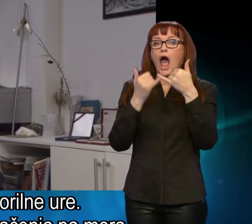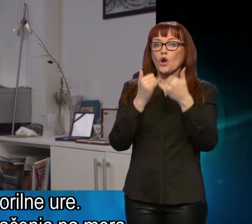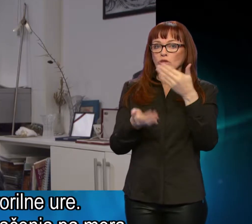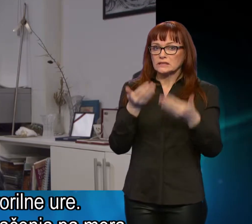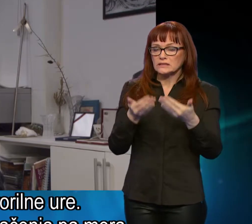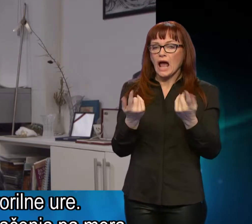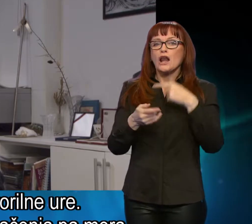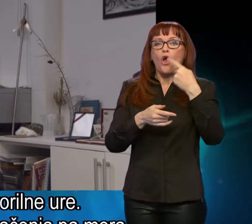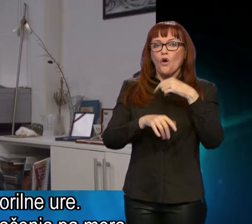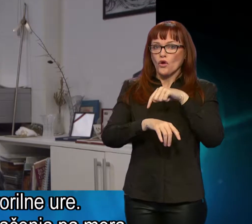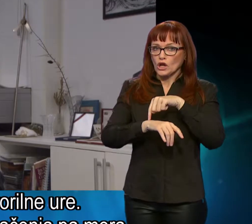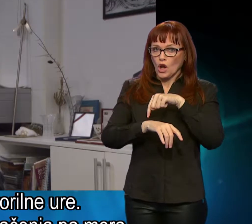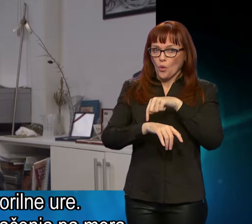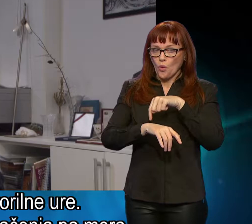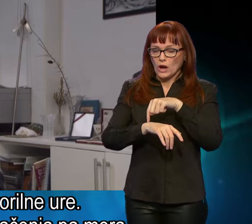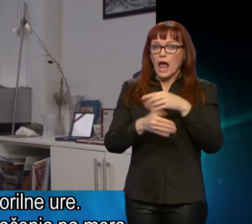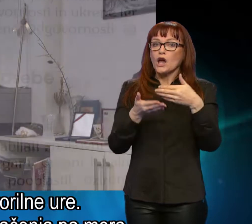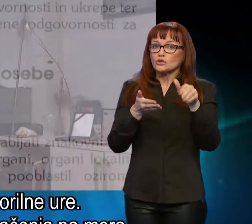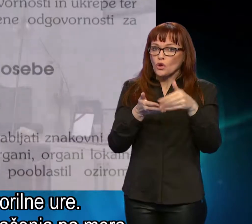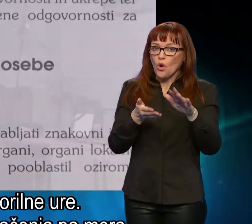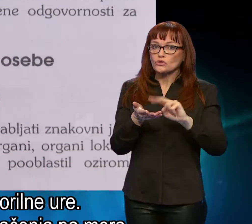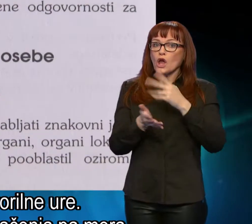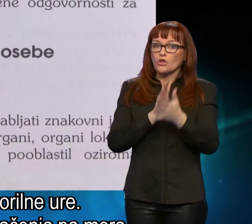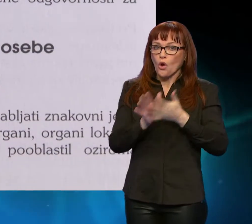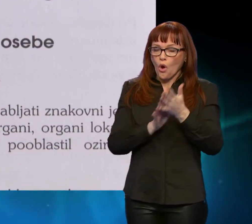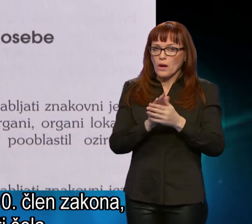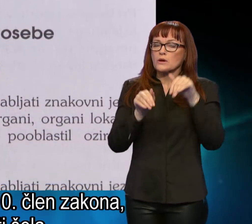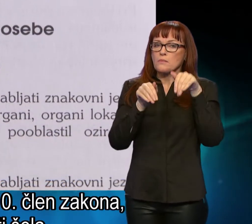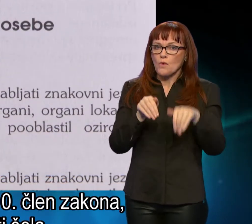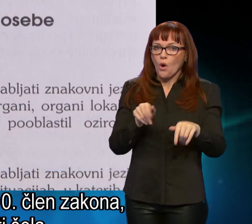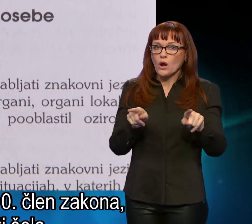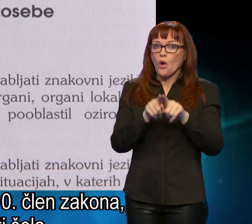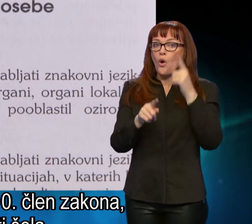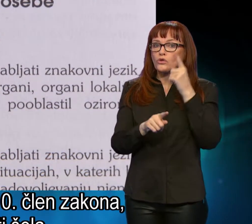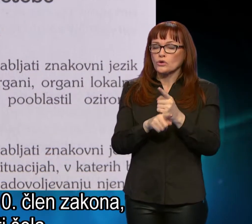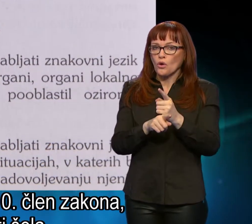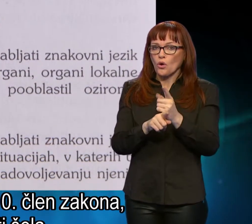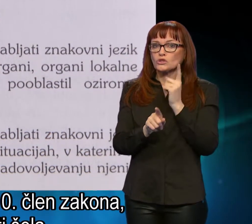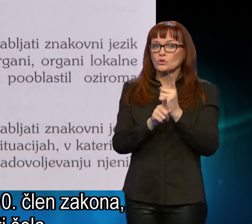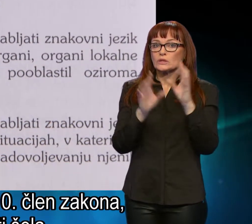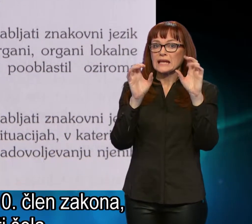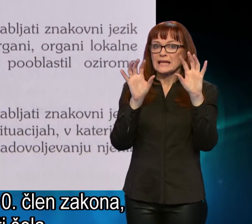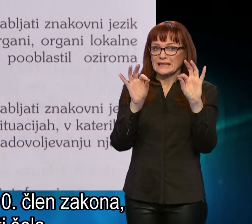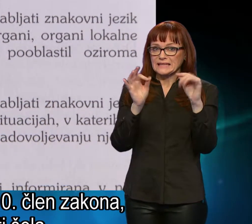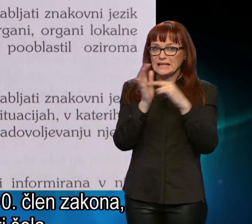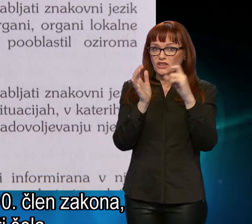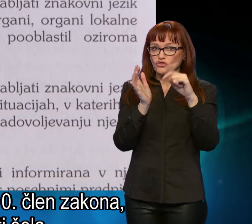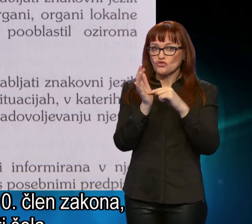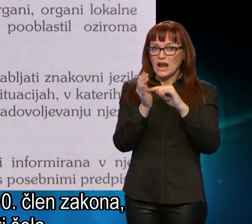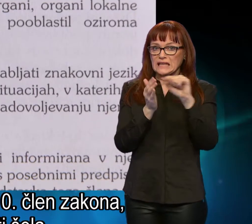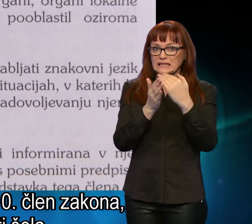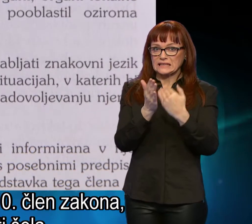ali govorilne ure, stroške tolmačenja pa mora, kot določa tudi 10. člen